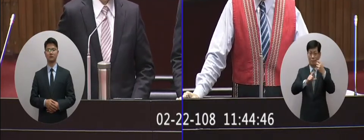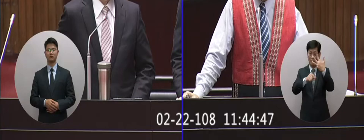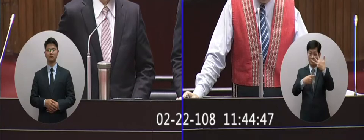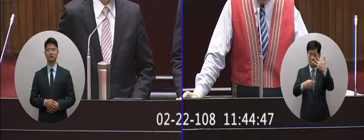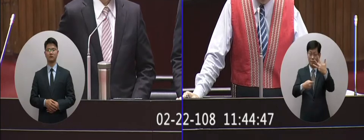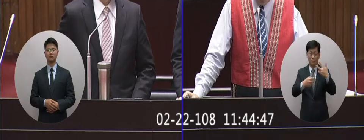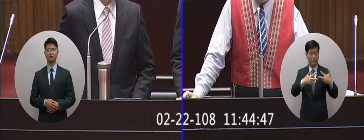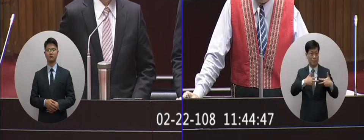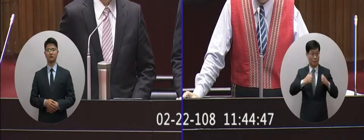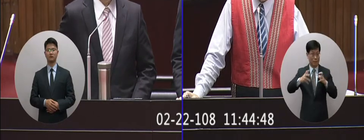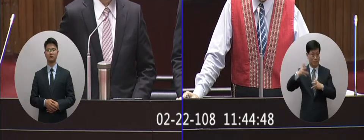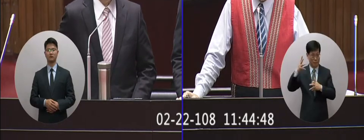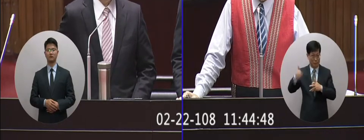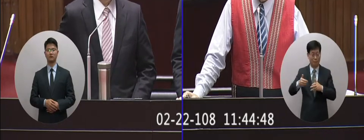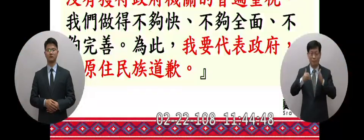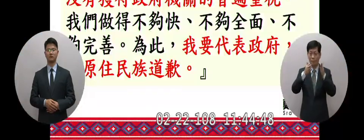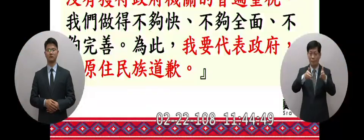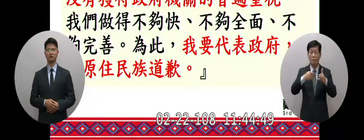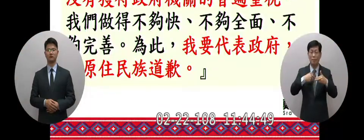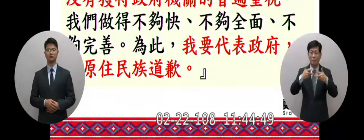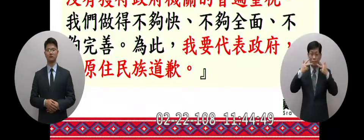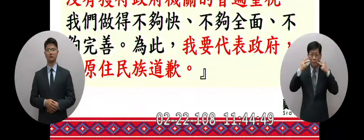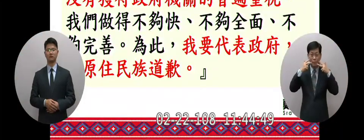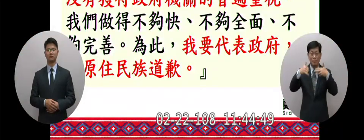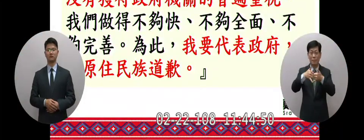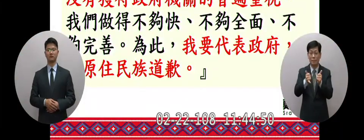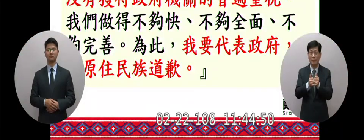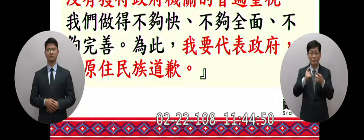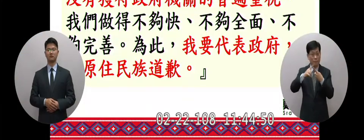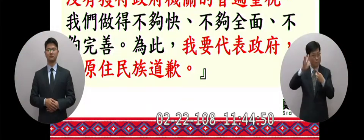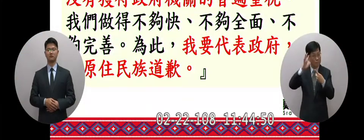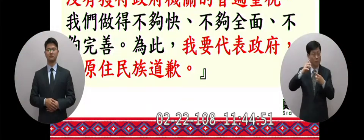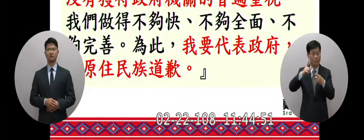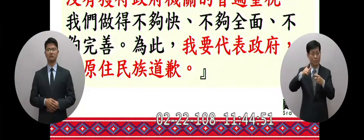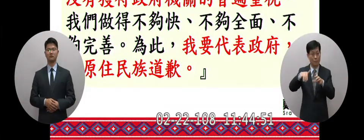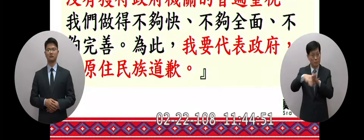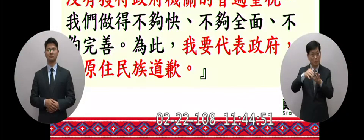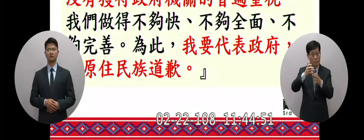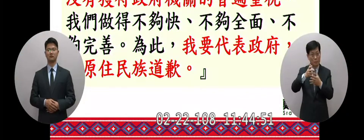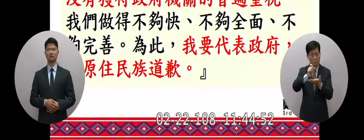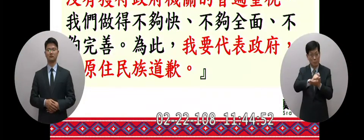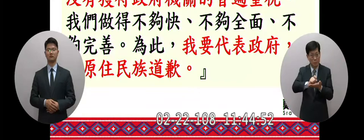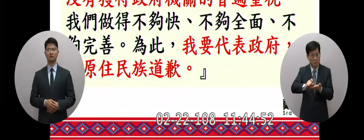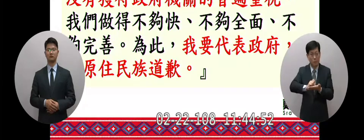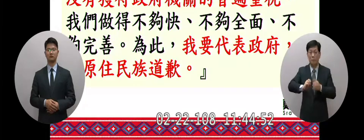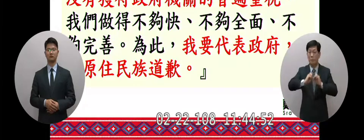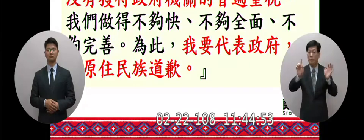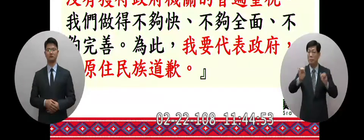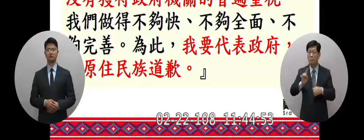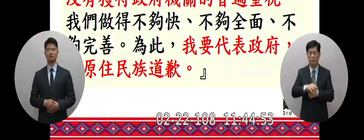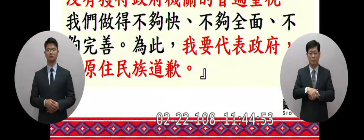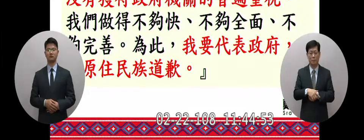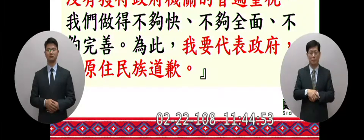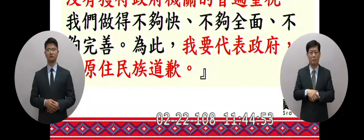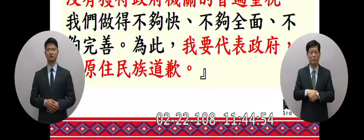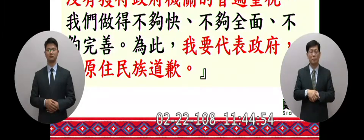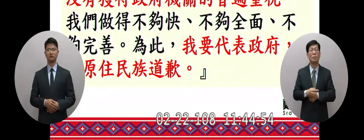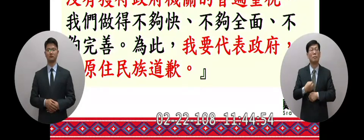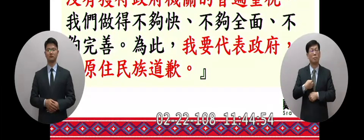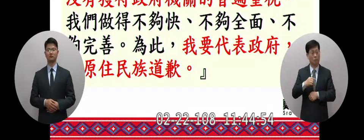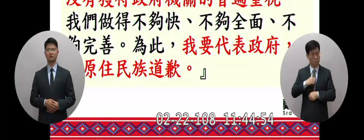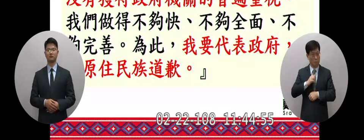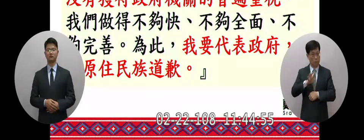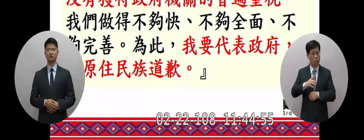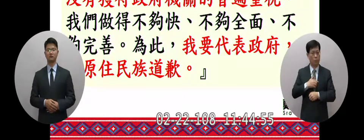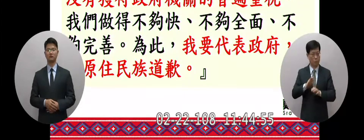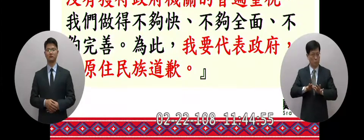105年8月1日蔡总统向原住民族道歉的文里面很重要的，他说蔡总统说，我们有